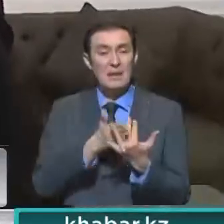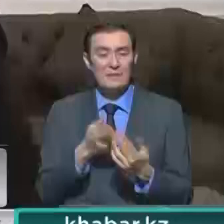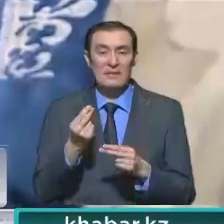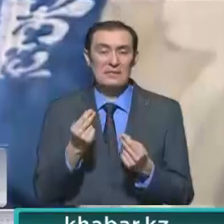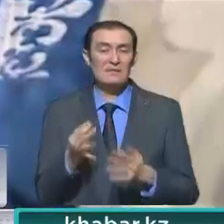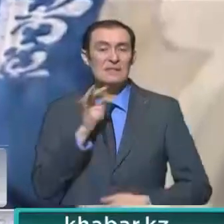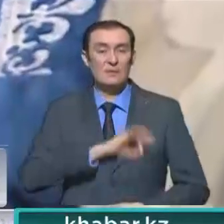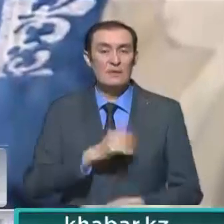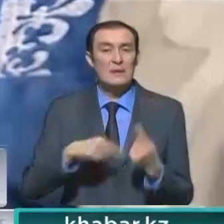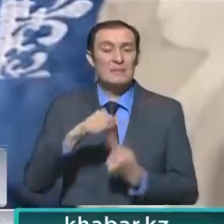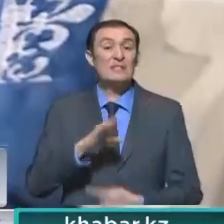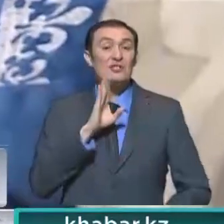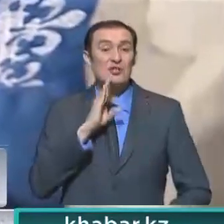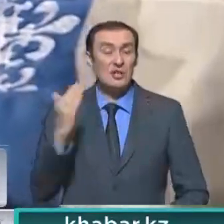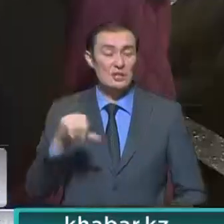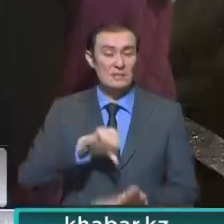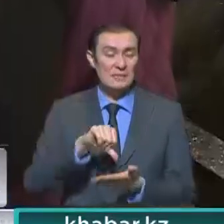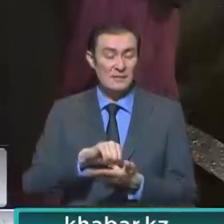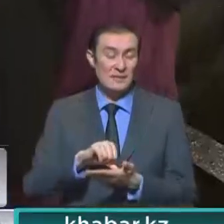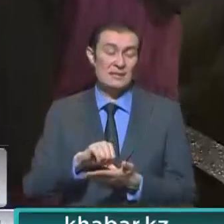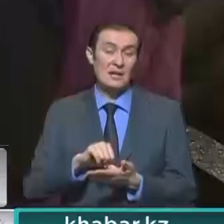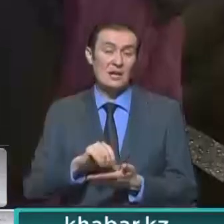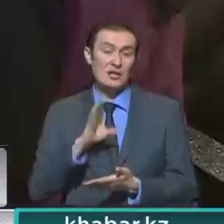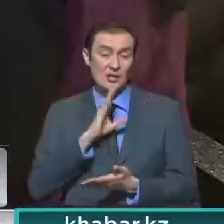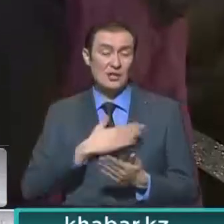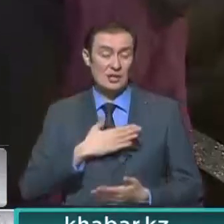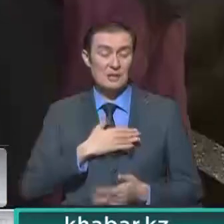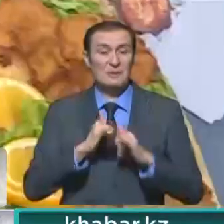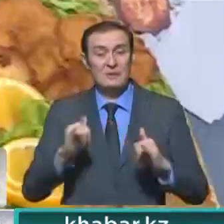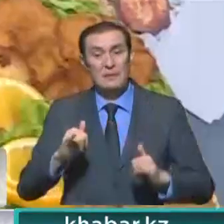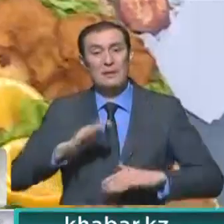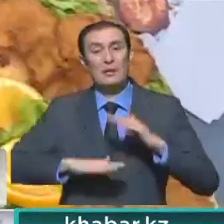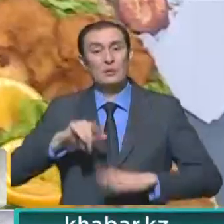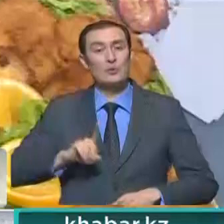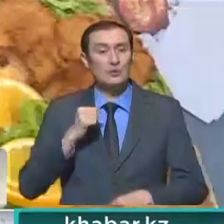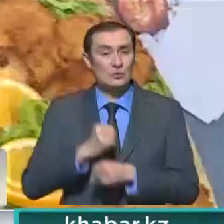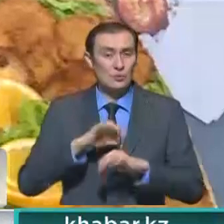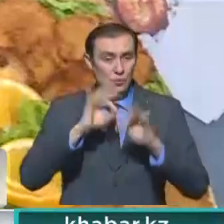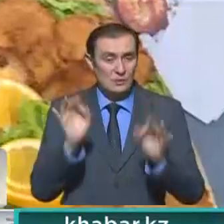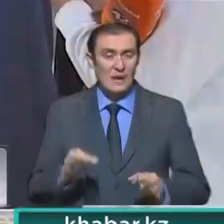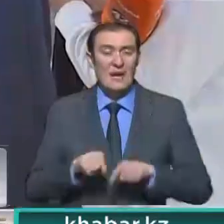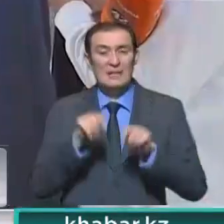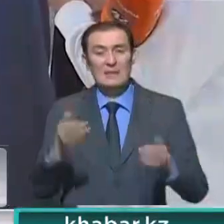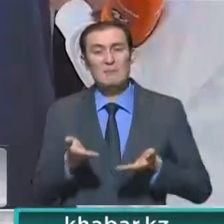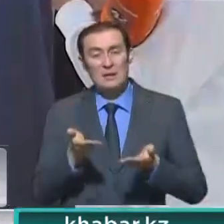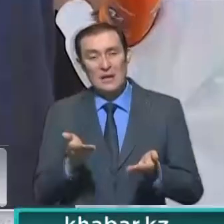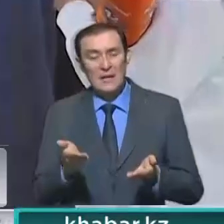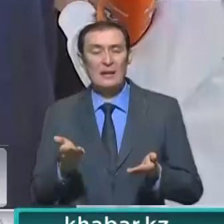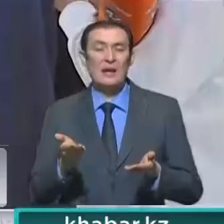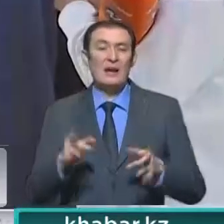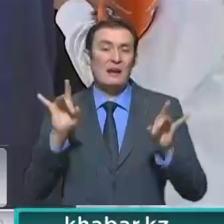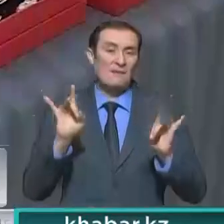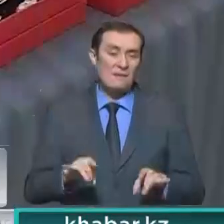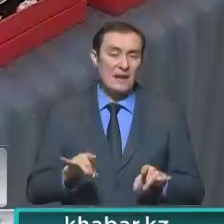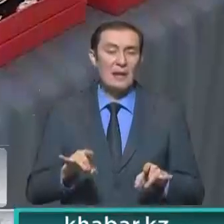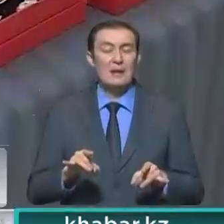средств освоили бизнес-леди. Представительницы прекрасного пола развивают прикладное искусство, открывают пекарни, ателье, кафе, в том числе и в